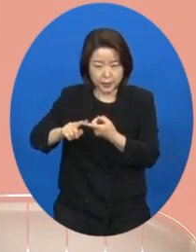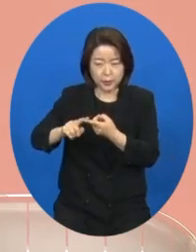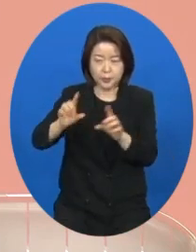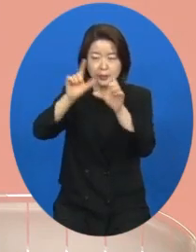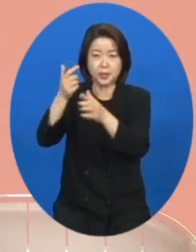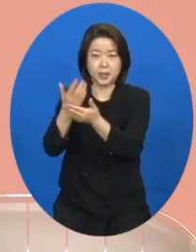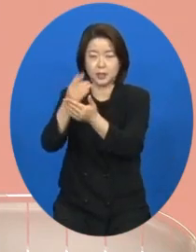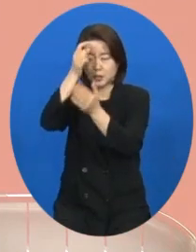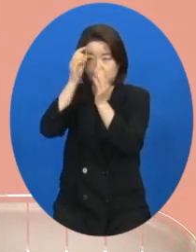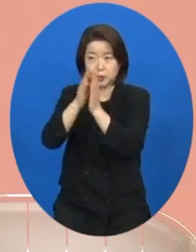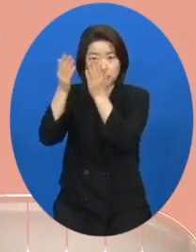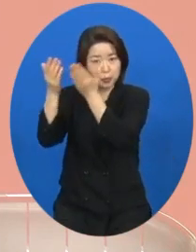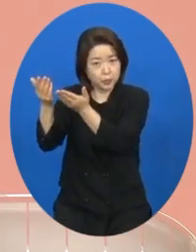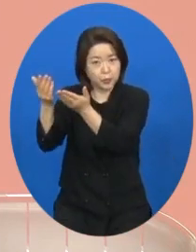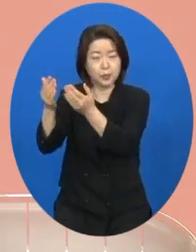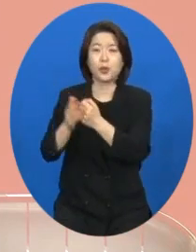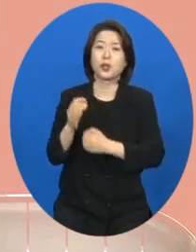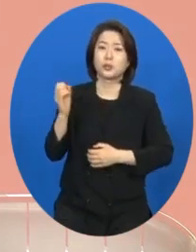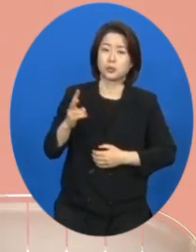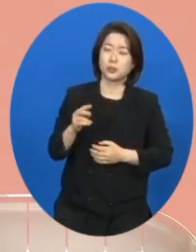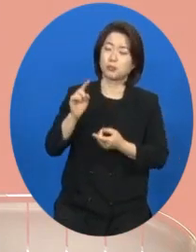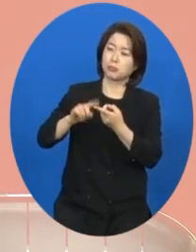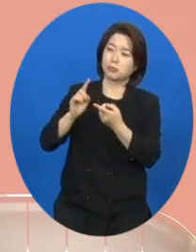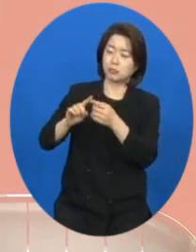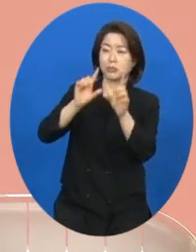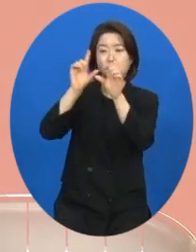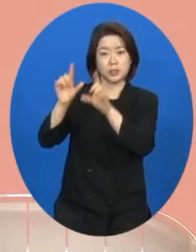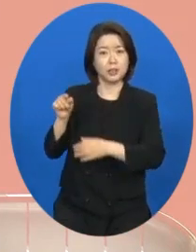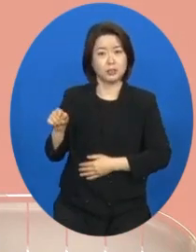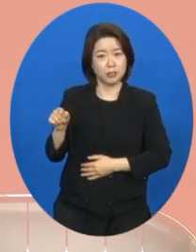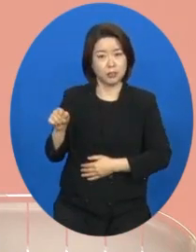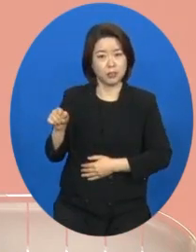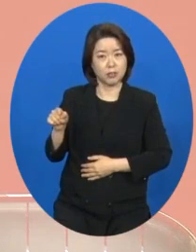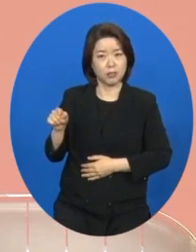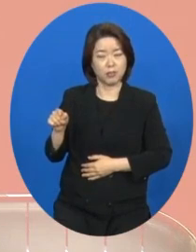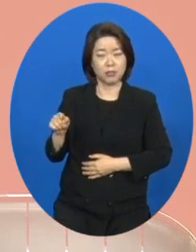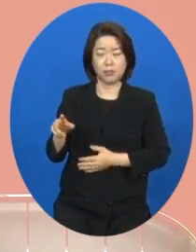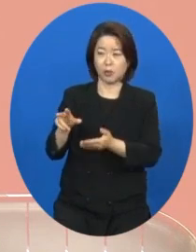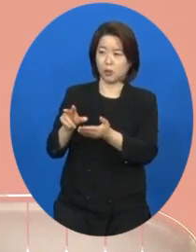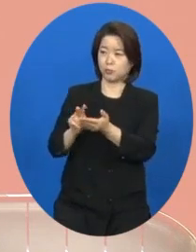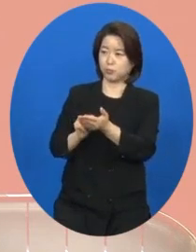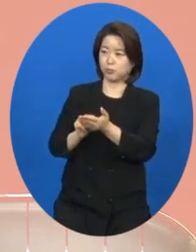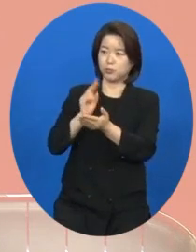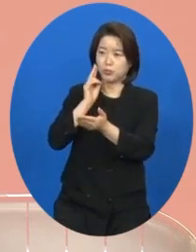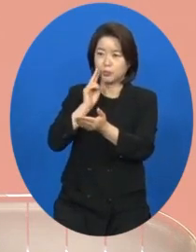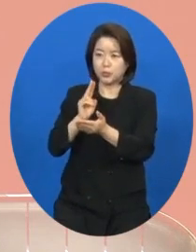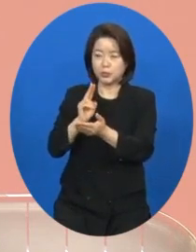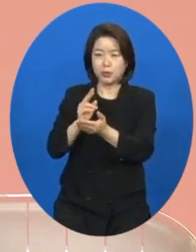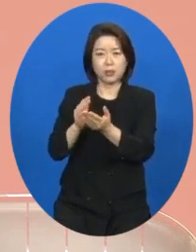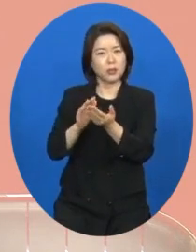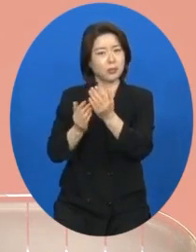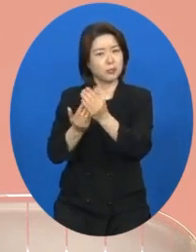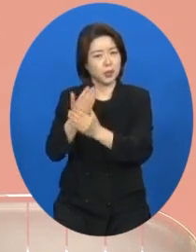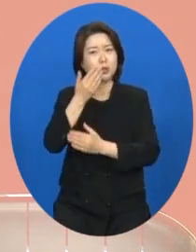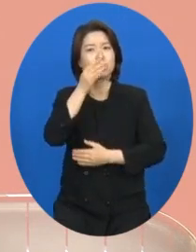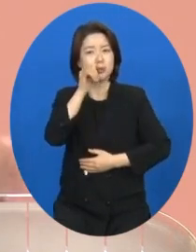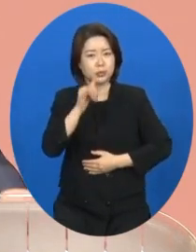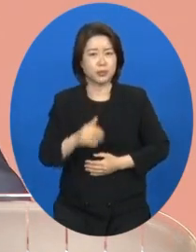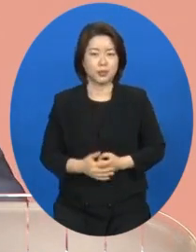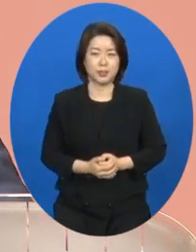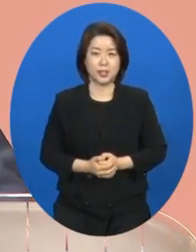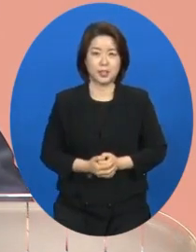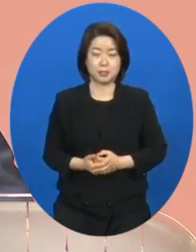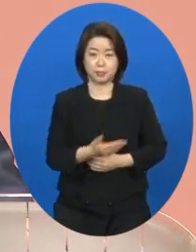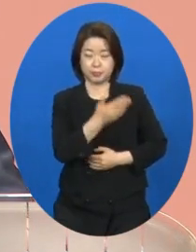해달라고 기도하거나 또는 그렇게 사는 것은 문제가 심각해지게 되는 거죠. 여러분,